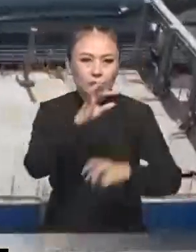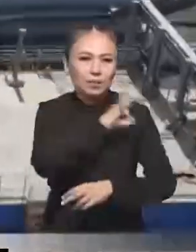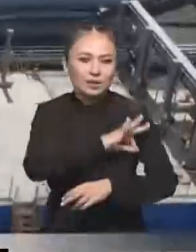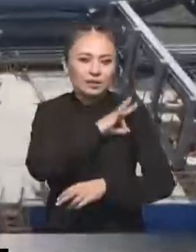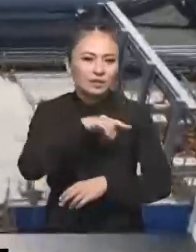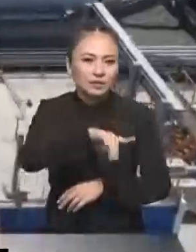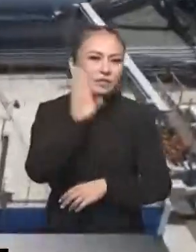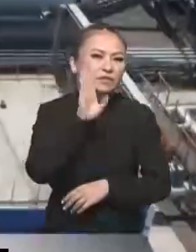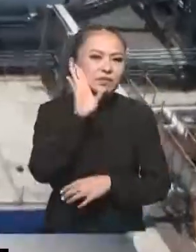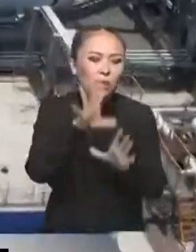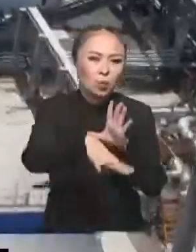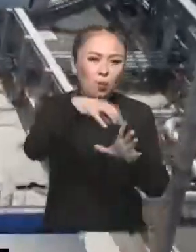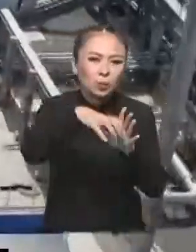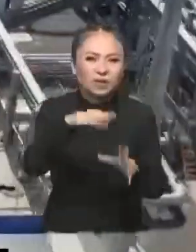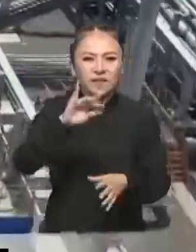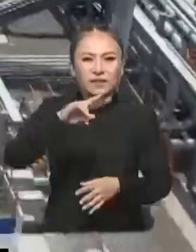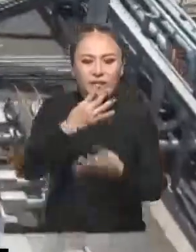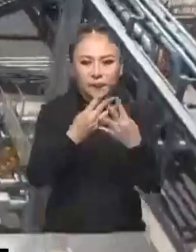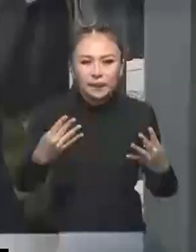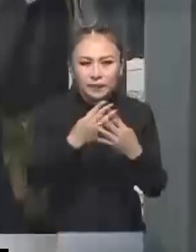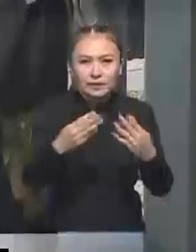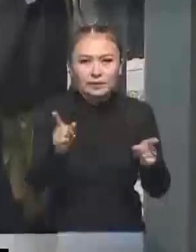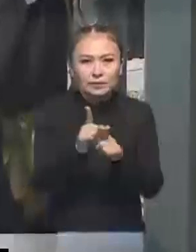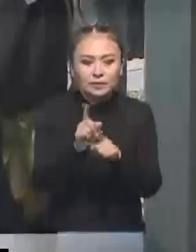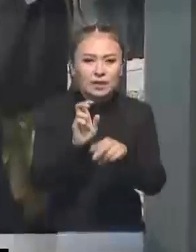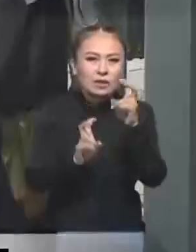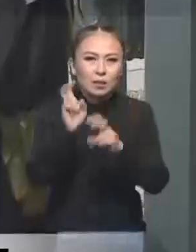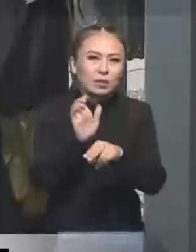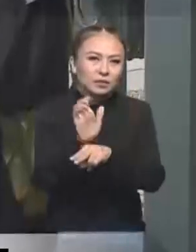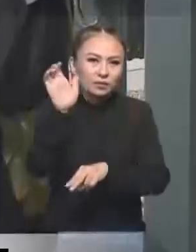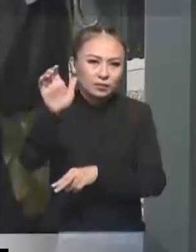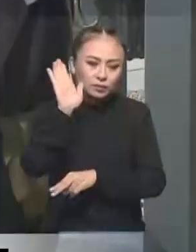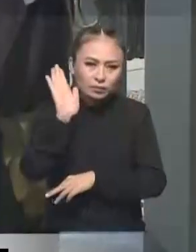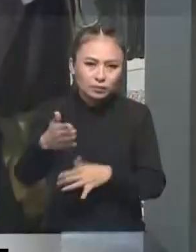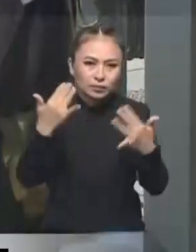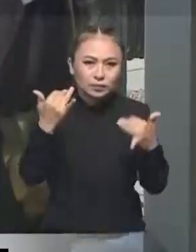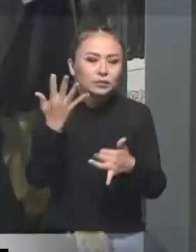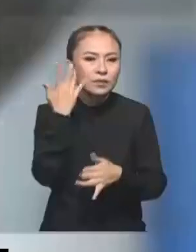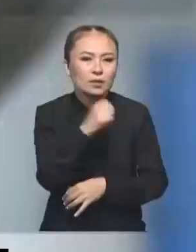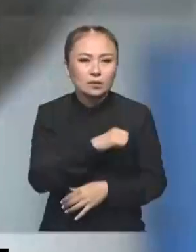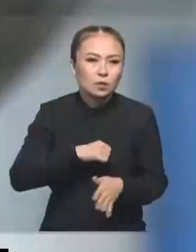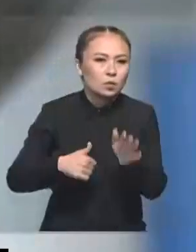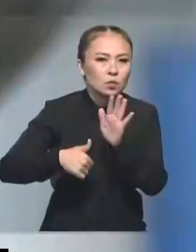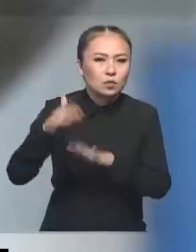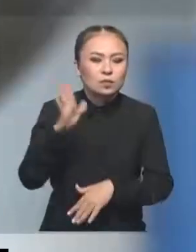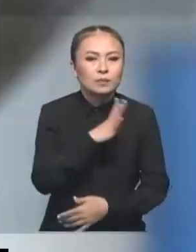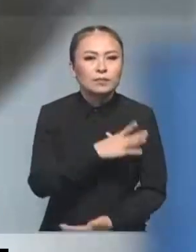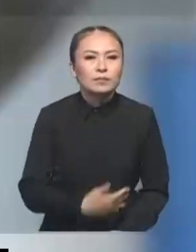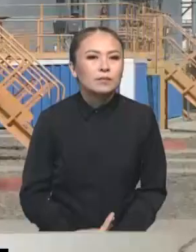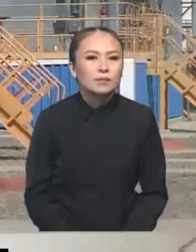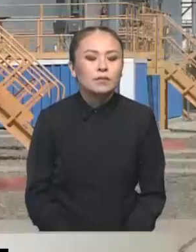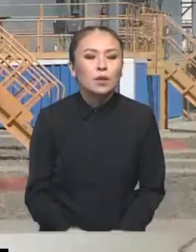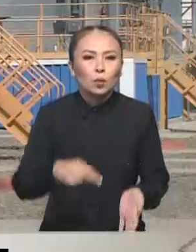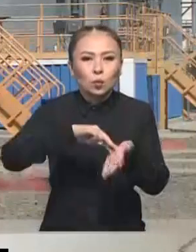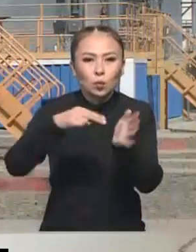су механикалық сүзгілерге өткізіліп, зауыттың булану алаңына жіберіледі. Жоба осы заманғы ең озық технологияға негізделген.